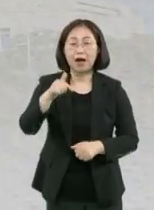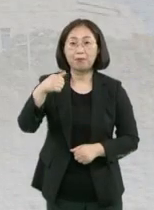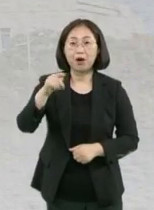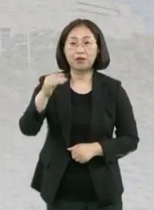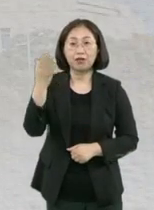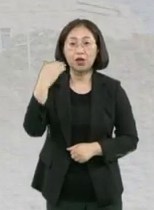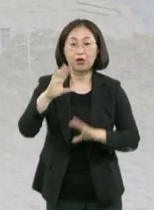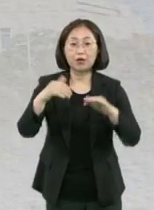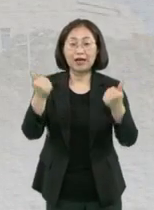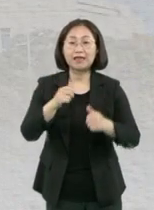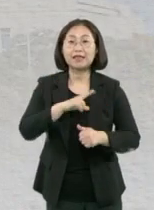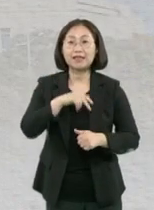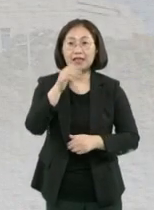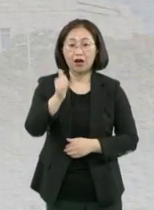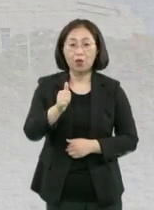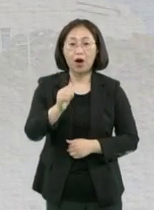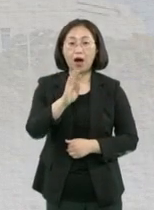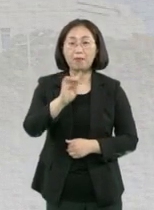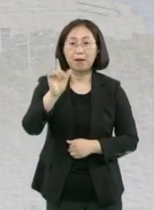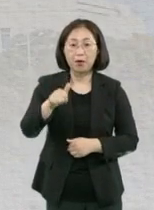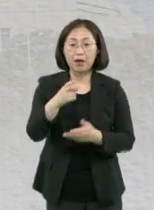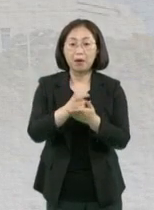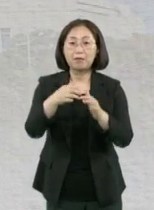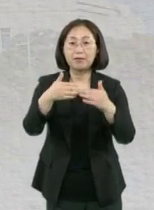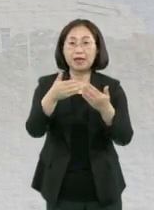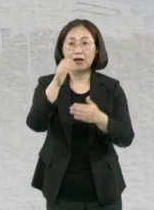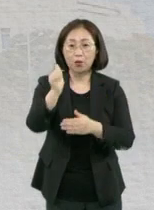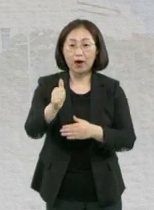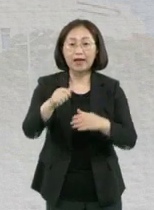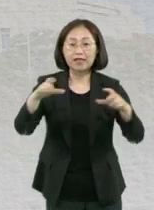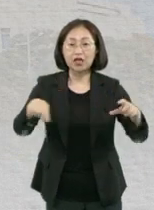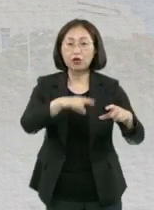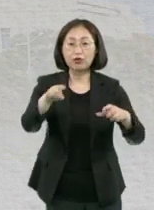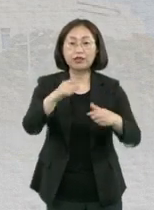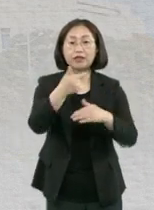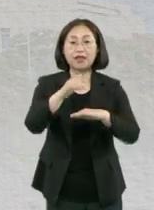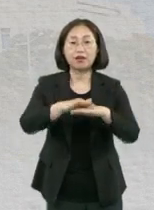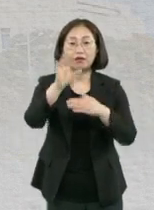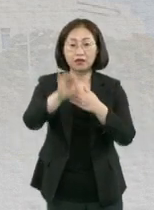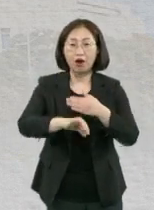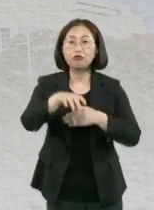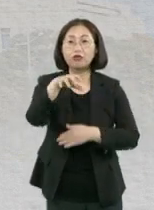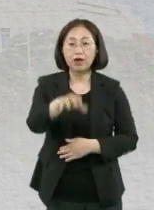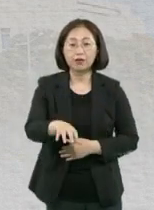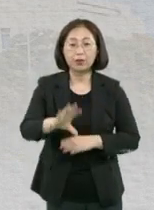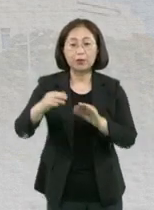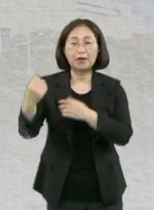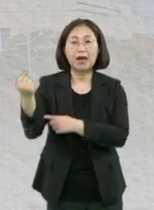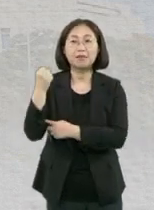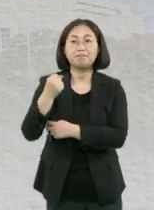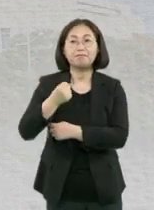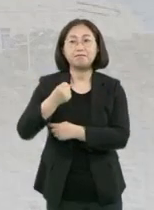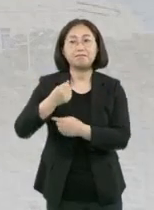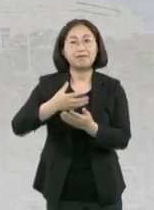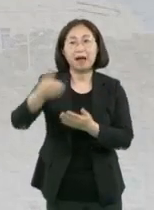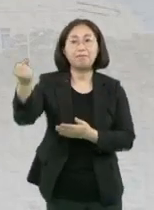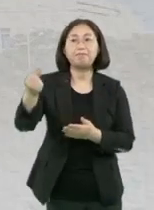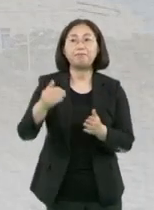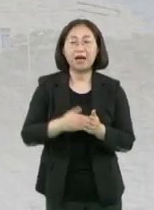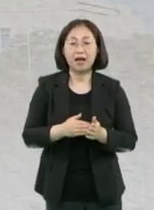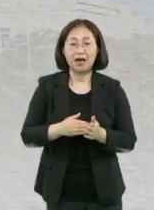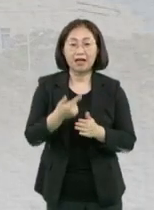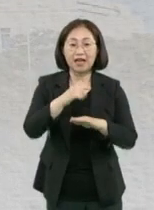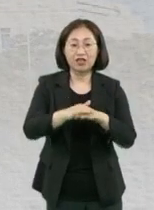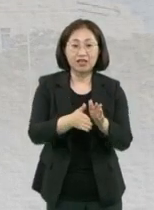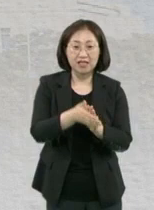전 국회의장과 박범계 전 법무부 장관 지역구인 대전 서구에서도 국민의힘의 몰표가 쏟아지면서